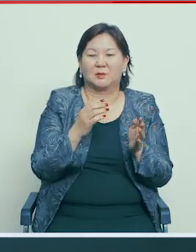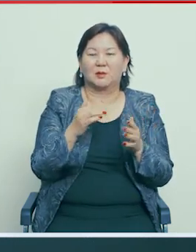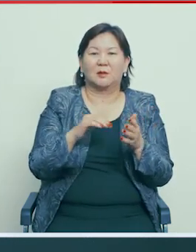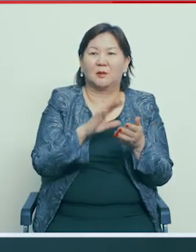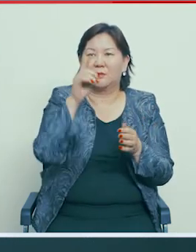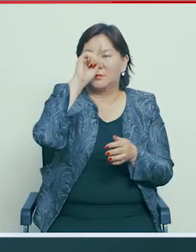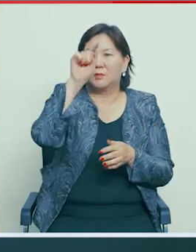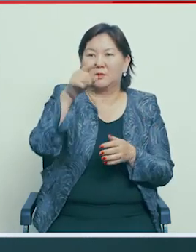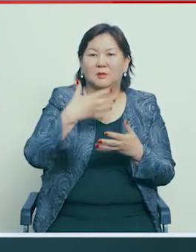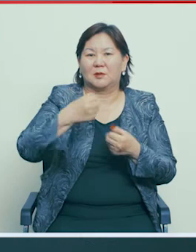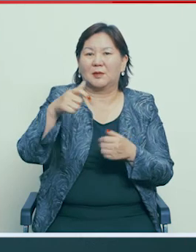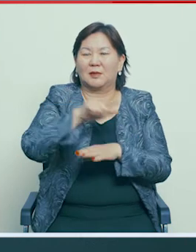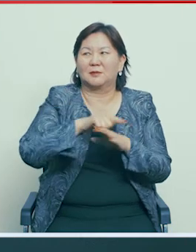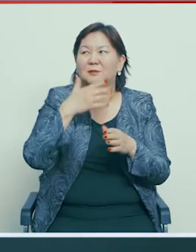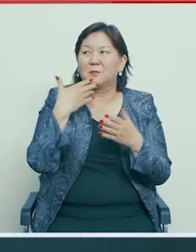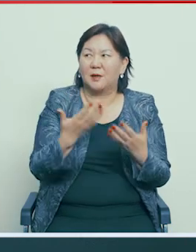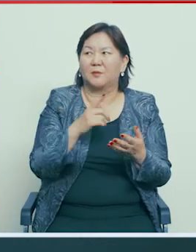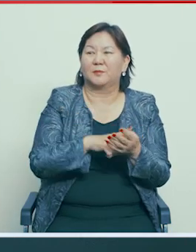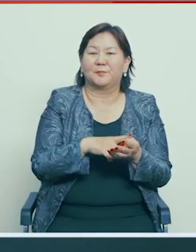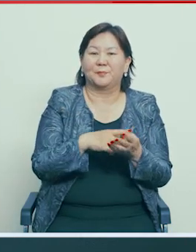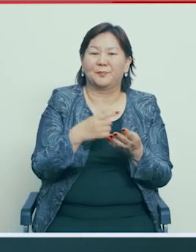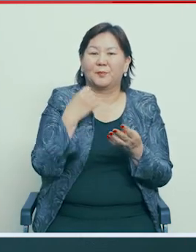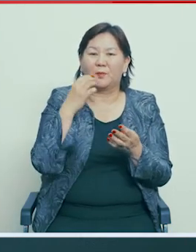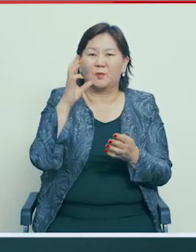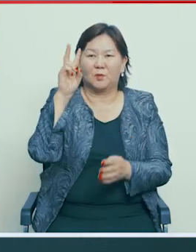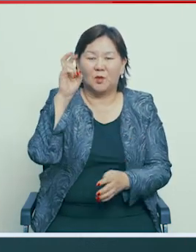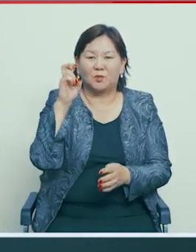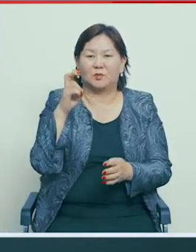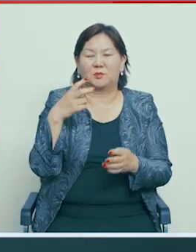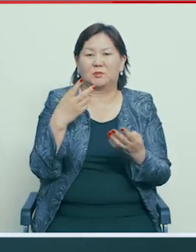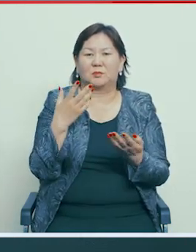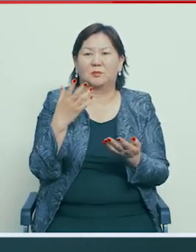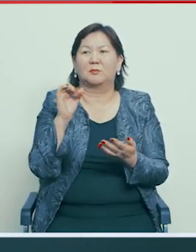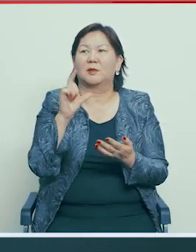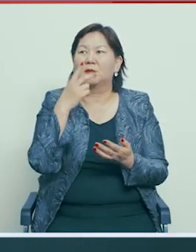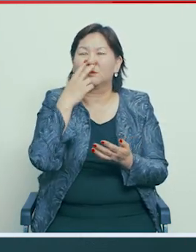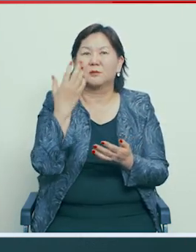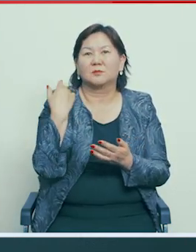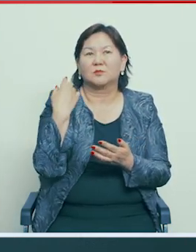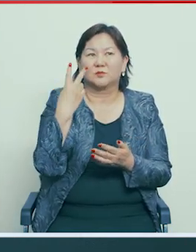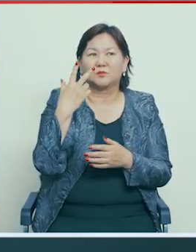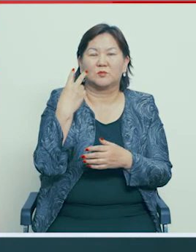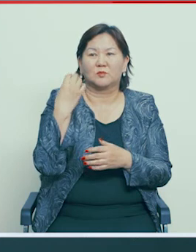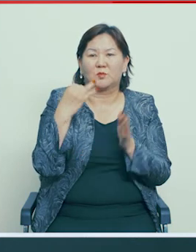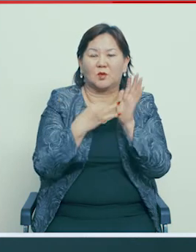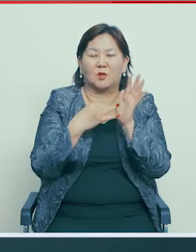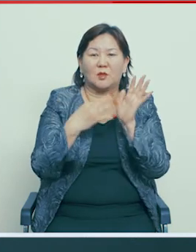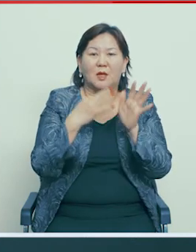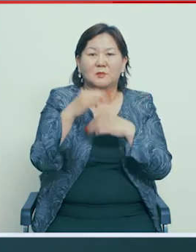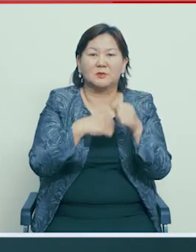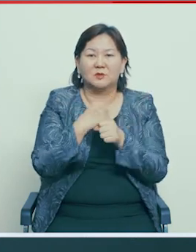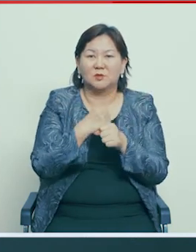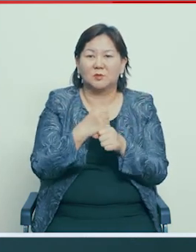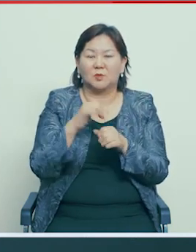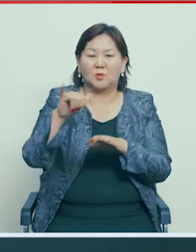бол ер нь байхгүй. За ер нь байхгүй да ер нь 0-той баг одоо саяхан штэ нэг хэдэн жилийн өмнө 7-8 жилийн өмнө би